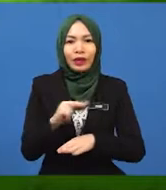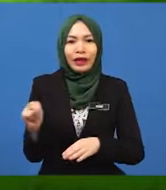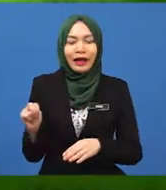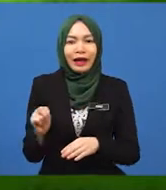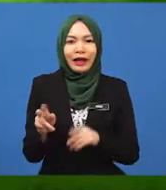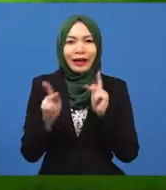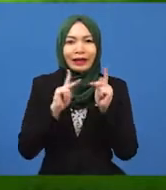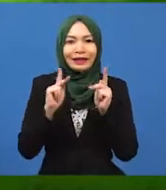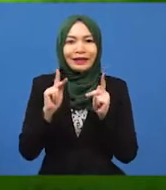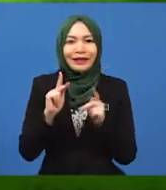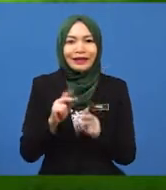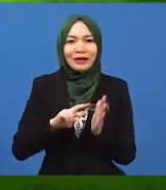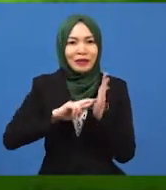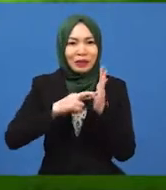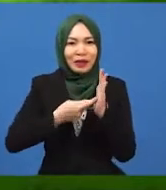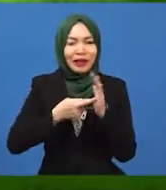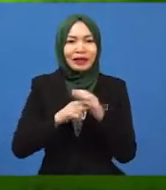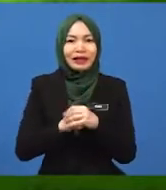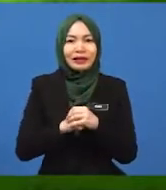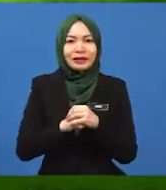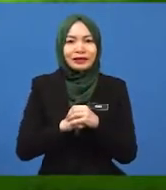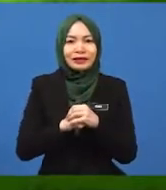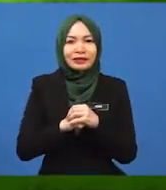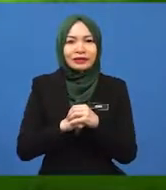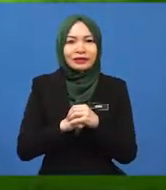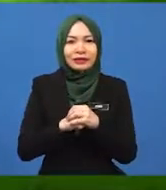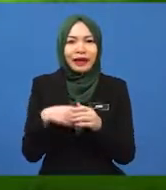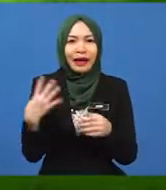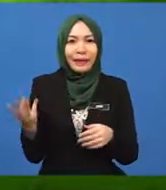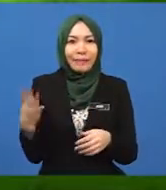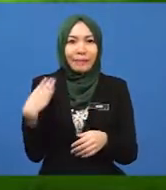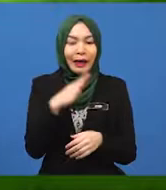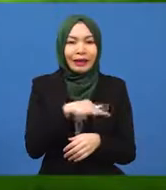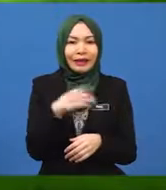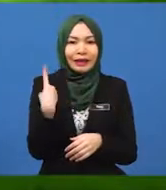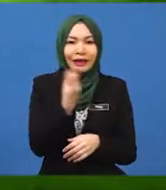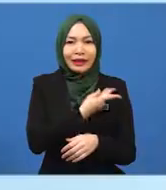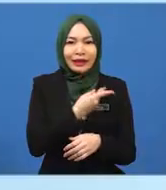Marilah kita mengenal kata pemberi dengan lebih jelas.